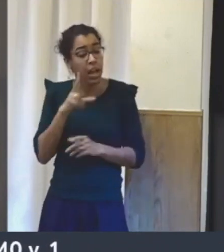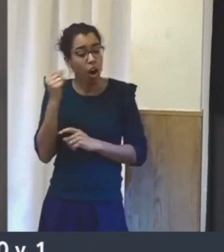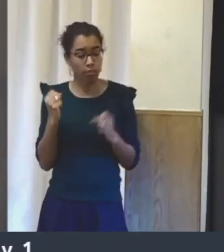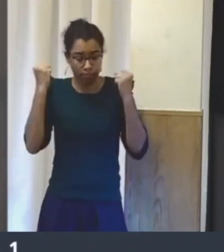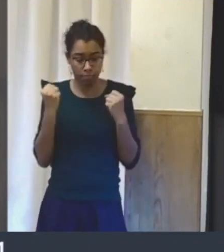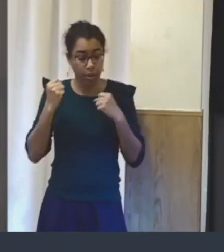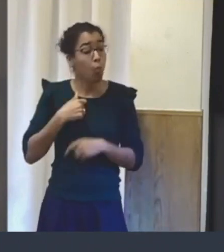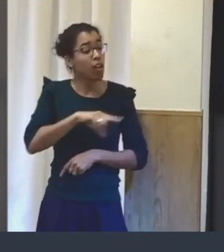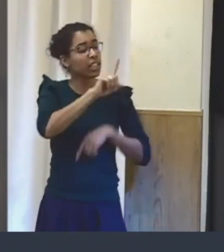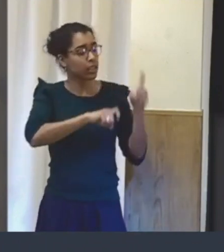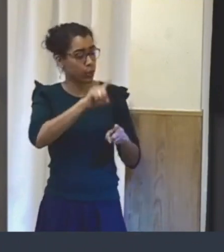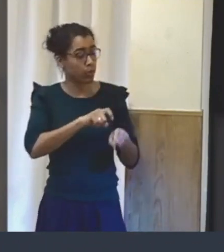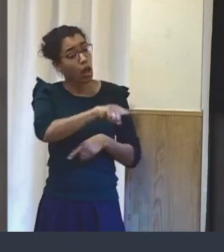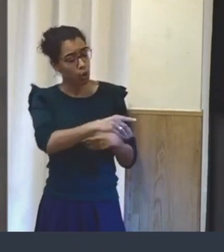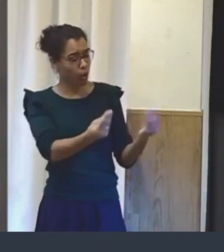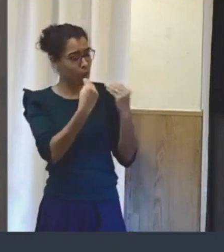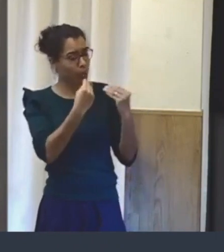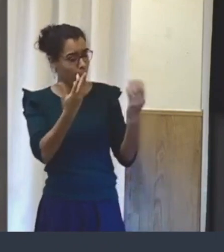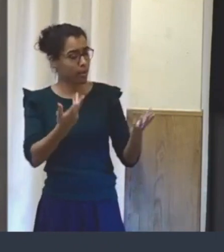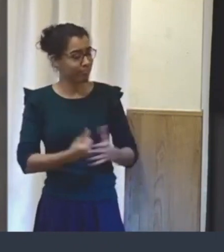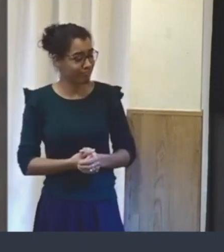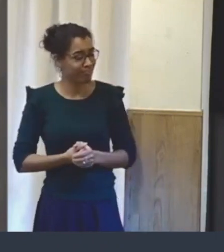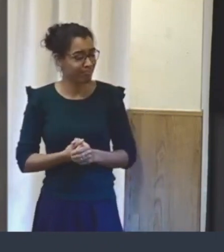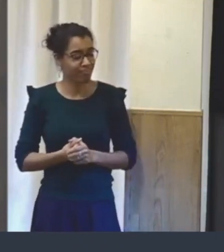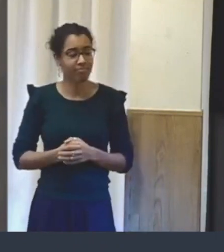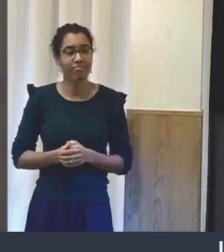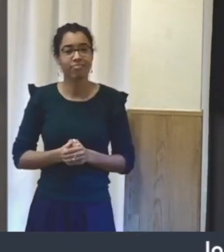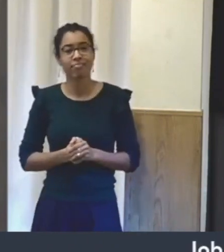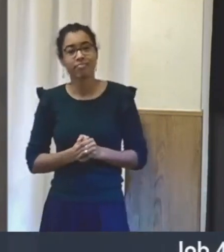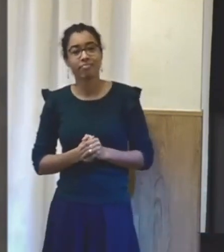t'interrogerai et tu m'instruiras.